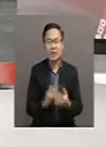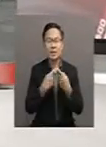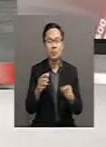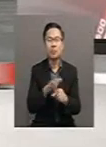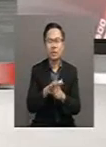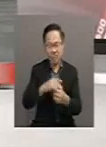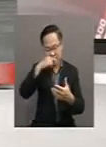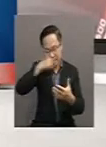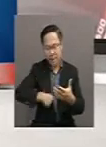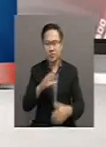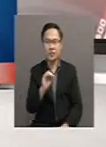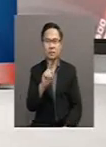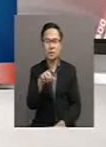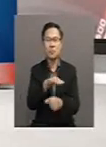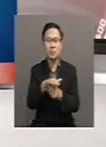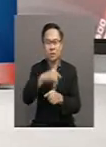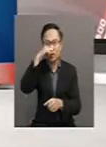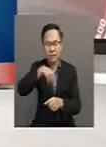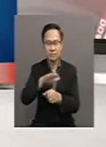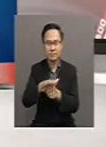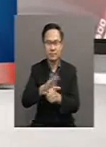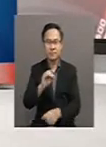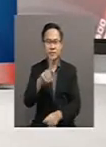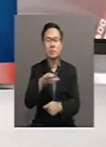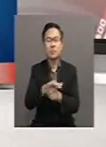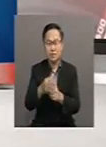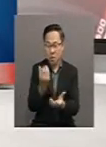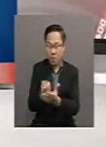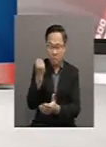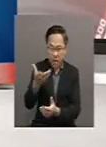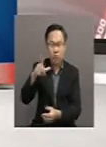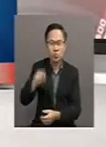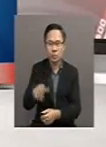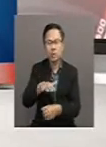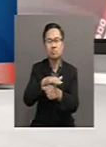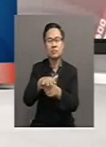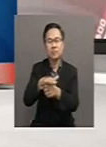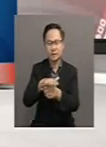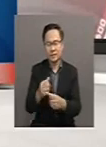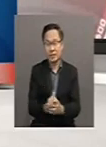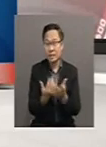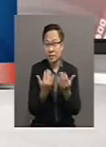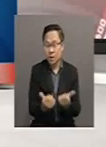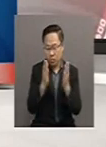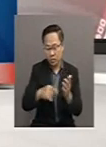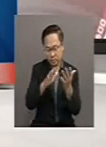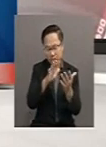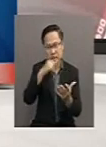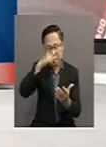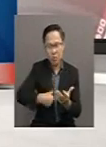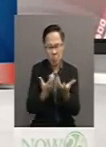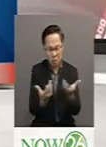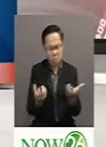ว่าประเทศไทยลังอันดับที่51นี้ก็ถือได้ว่าอย่างที่บอกค่ะไม่ได้ถูกไปหรือว่าแพงไปสำหรับค่าครองชีพแม้ว่าปัจจุบันคนในประเทศก็